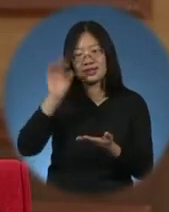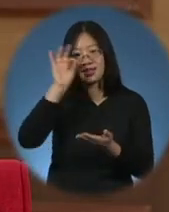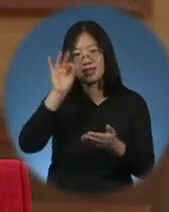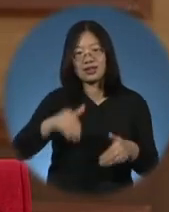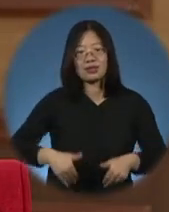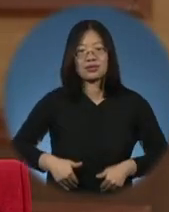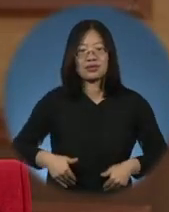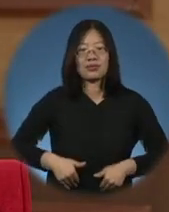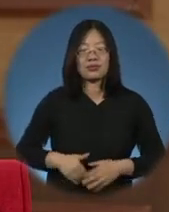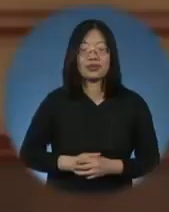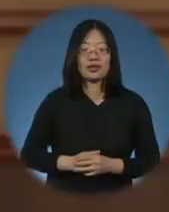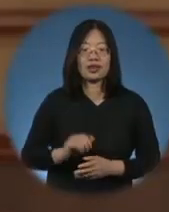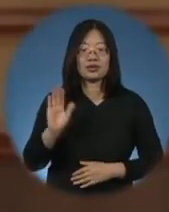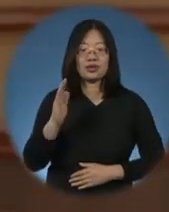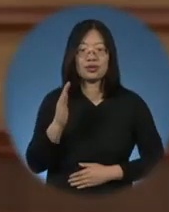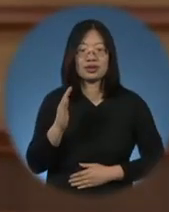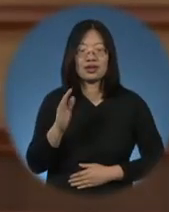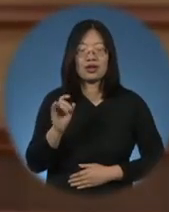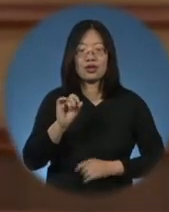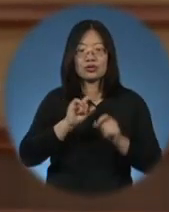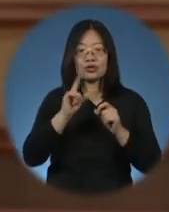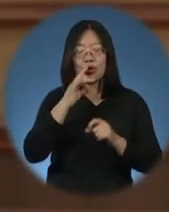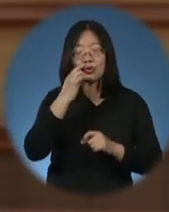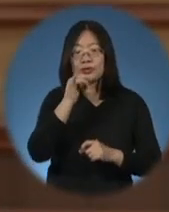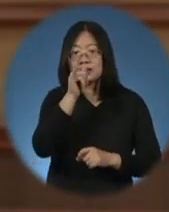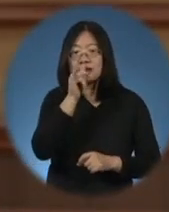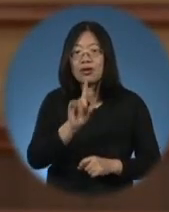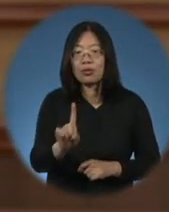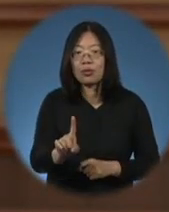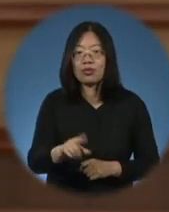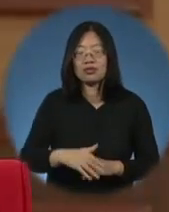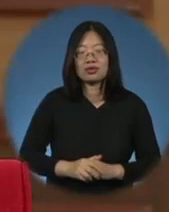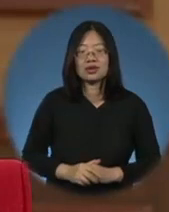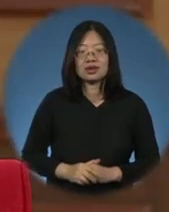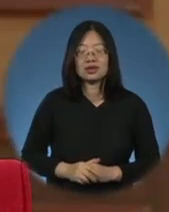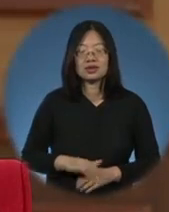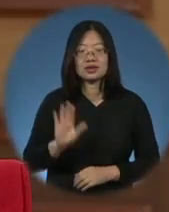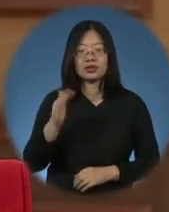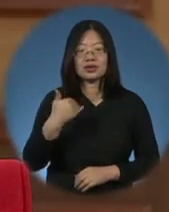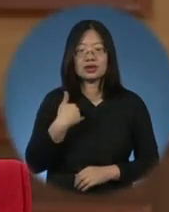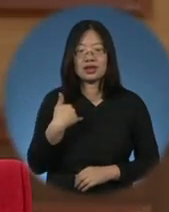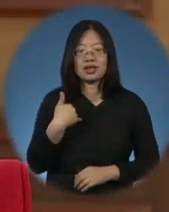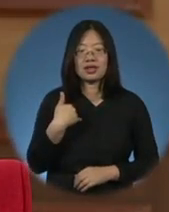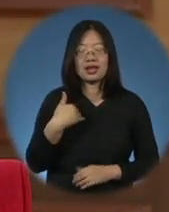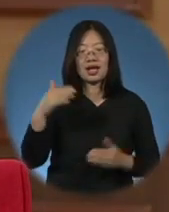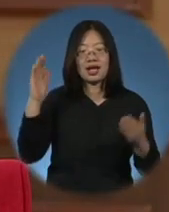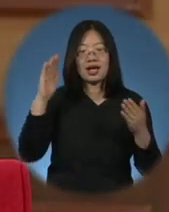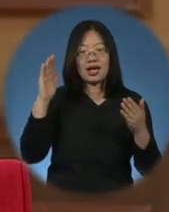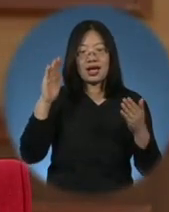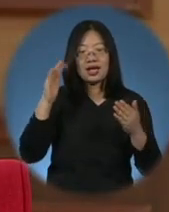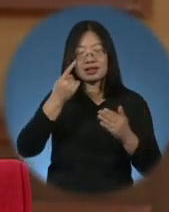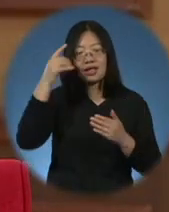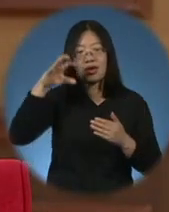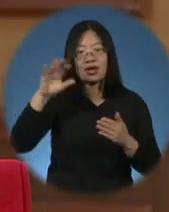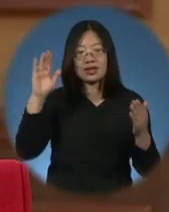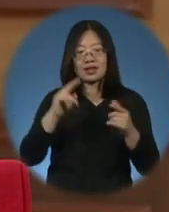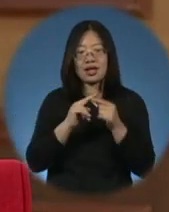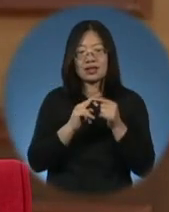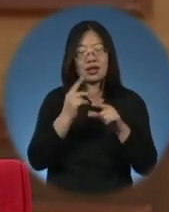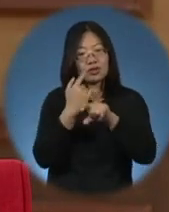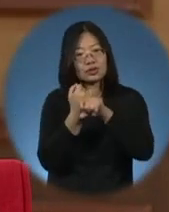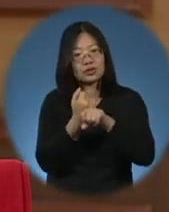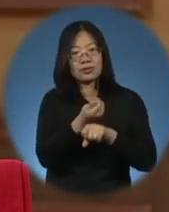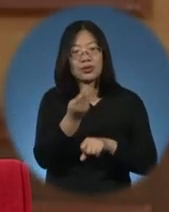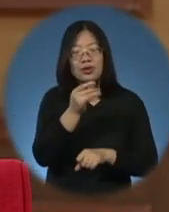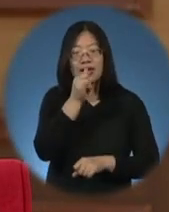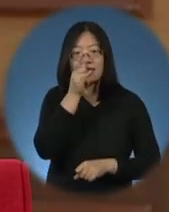찾아야죠. 요즘 주로 궁금하신 건 뭐예요? 요즘 제 학생, 제 대학원생들하고 하고 있는 연구가